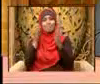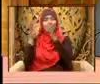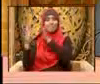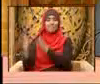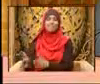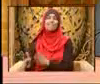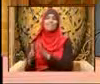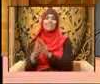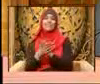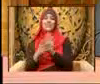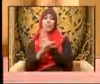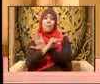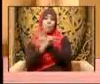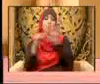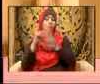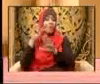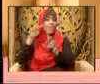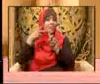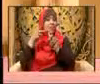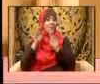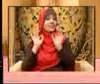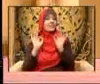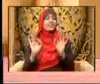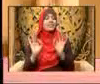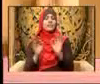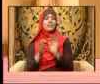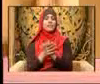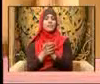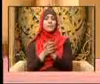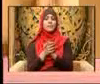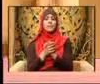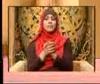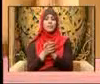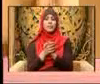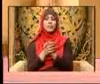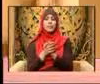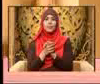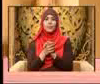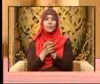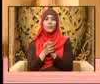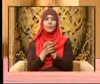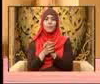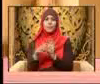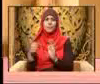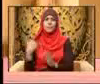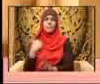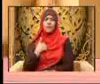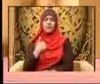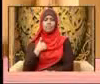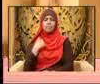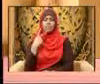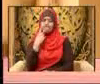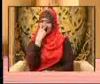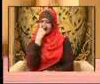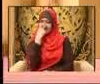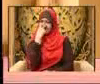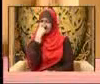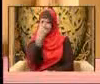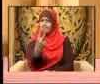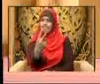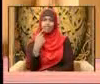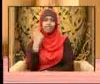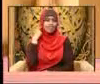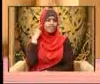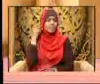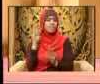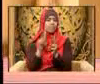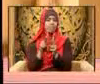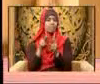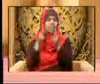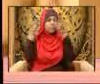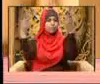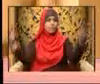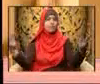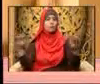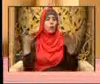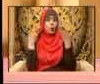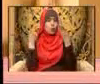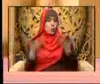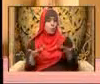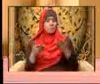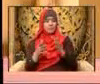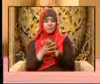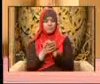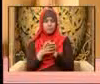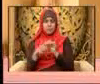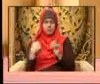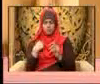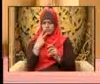أخرى من وقفاتنا اليوم، أقف مع خبر في الحقيقة عندما قرأته